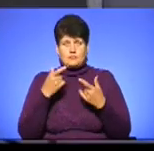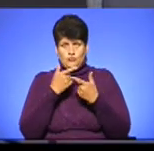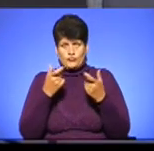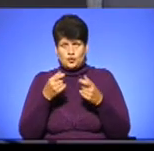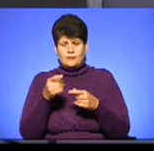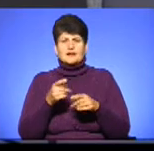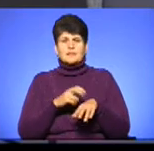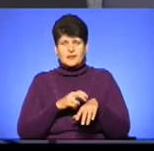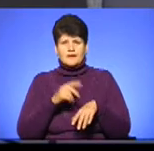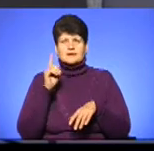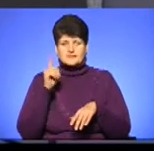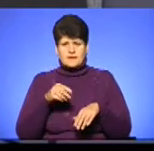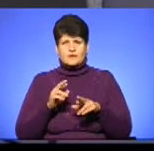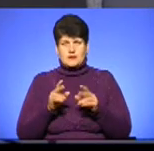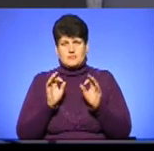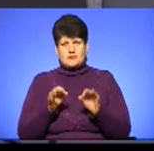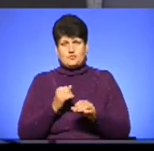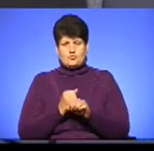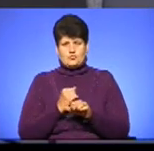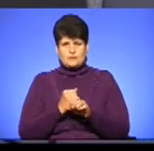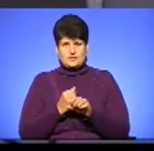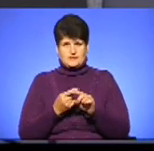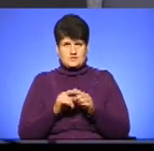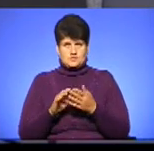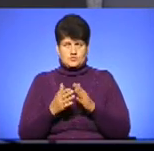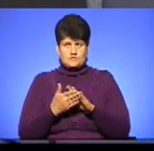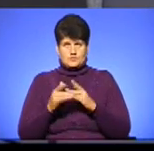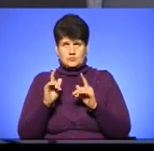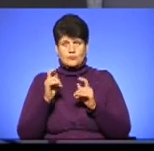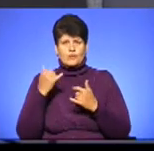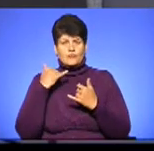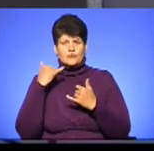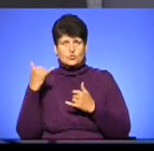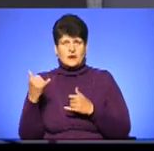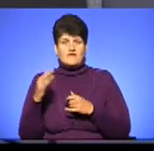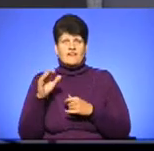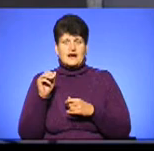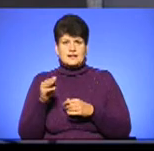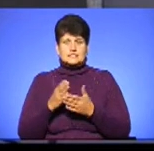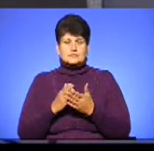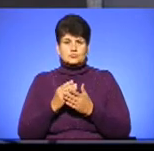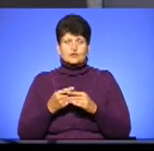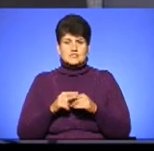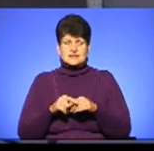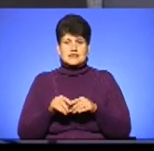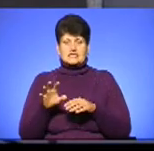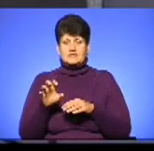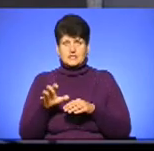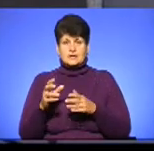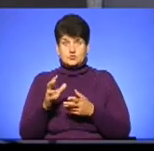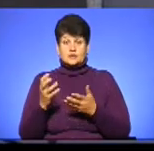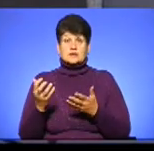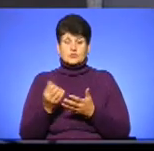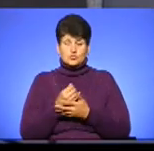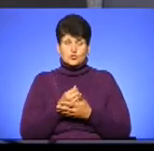далі лікарі знають, як поступати в тій ситуації. Вони, значить, повідомляють ветеринарну службу, і така тварина, якщо вдається її відшукати, з